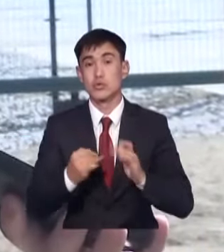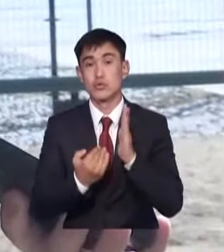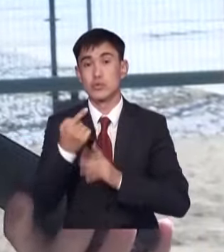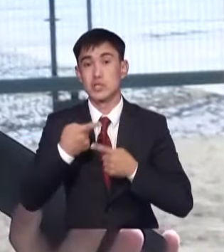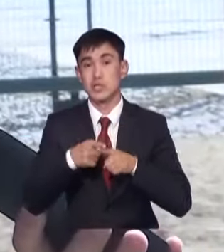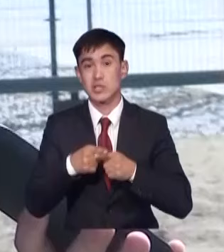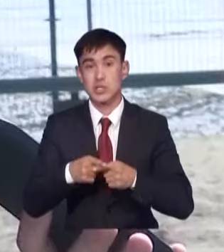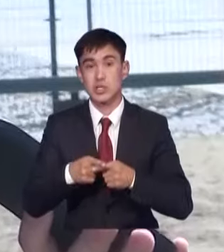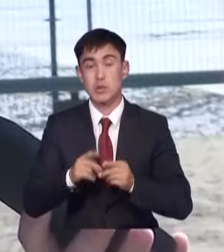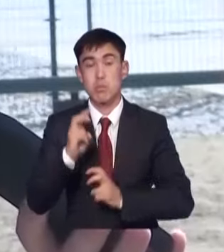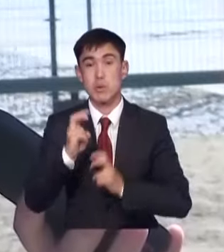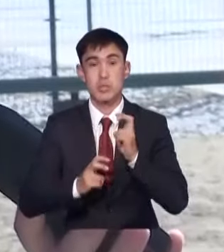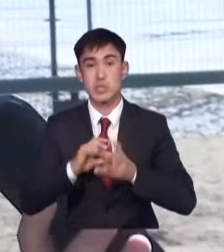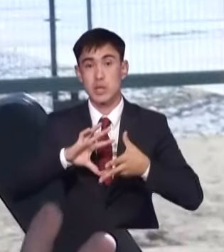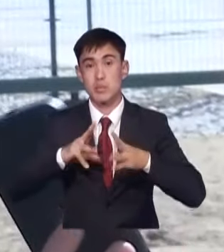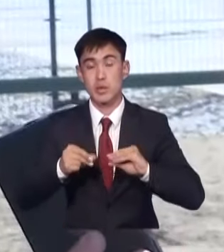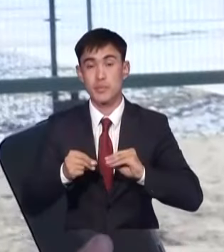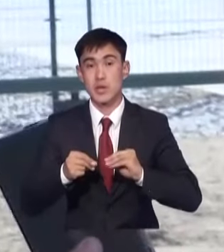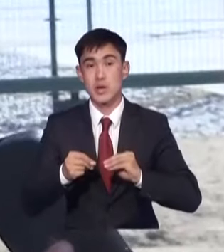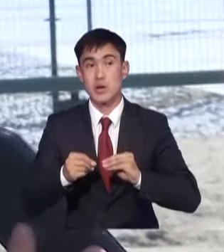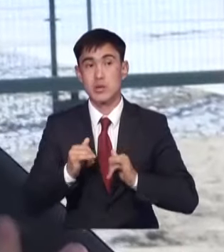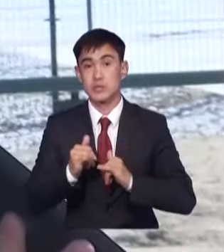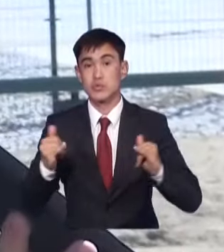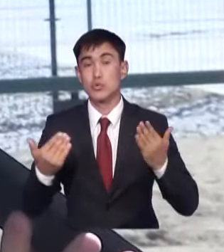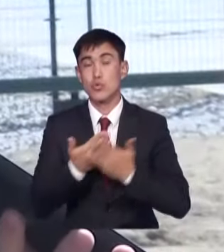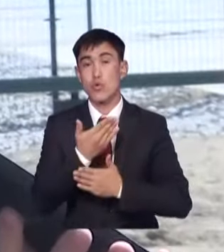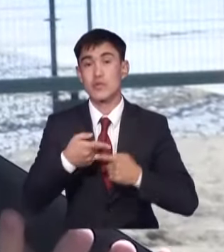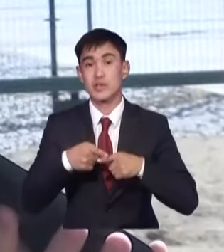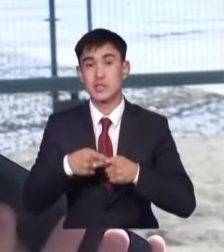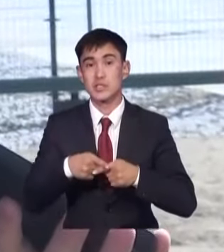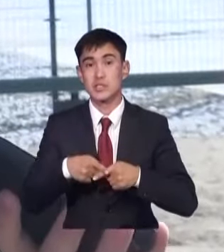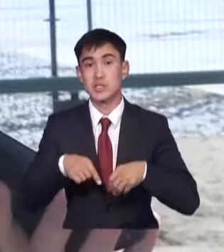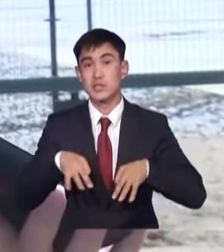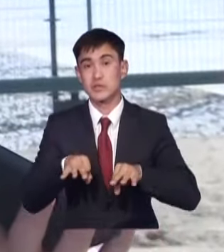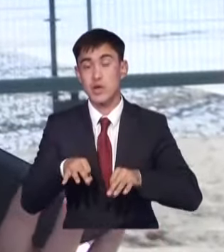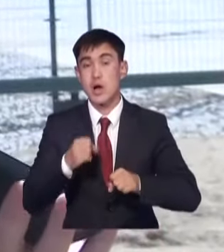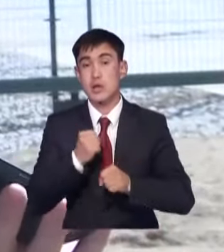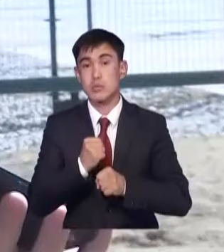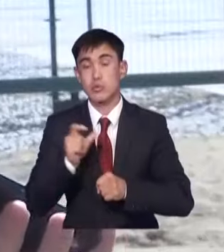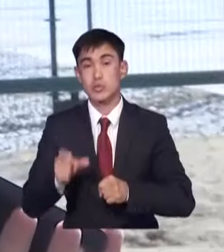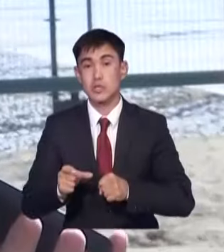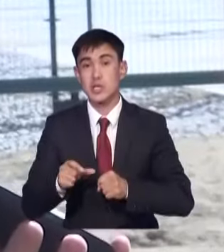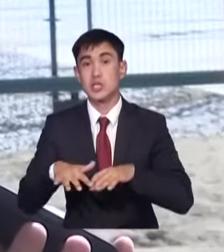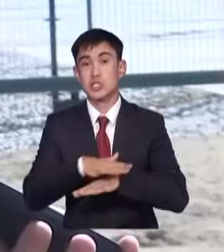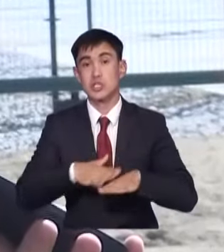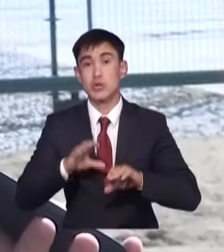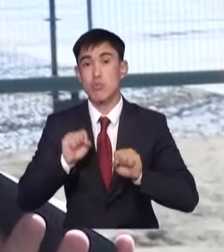высокотехнологичный промышленный объект разовьётся инновационный технологичный трансферт работники из числа жителе смогут приобрести новый опыт